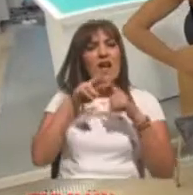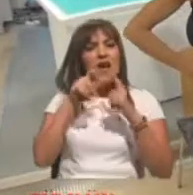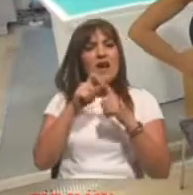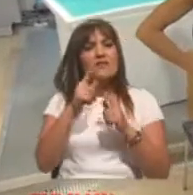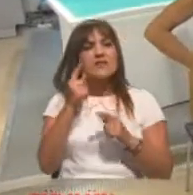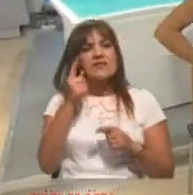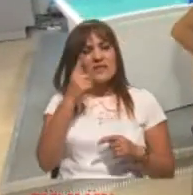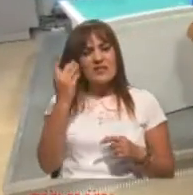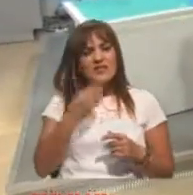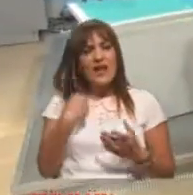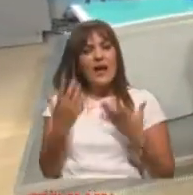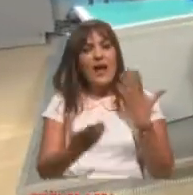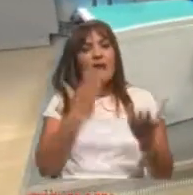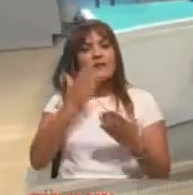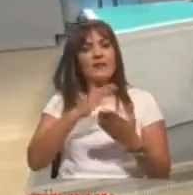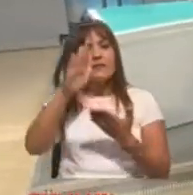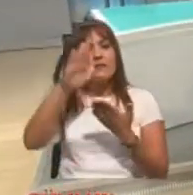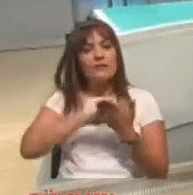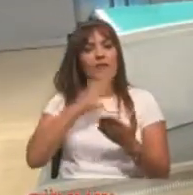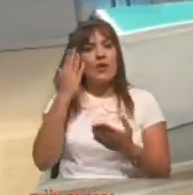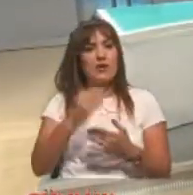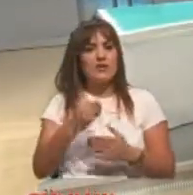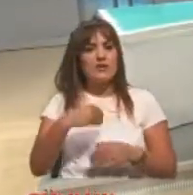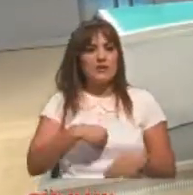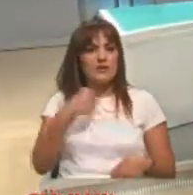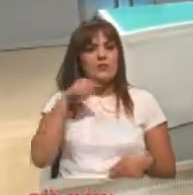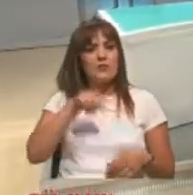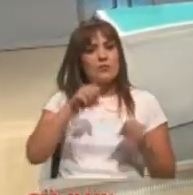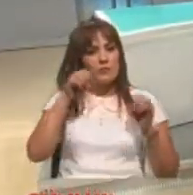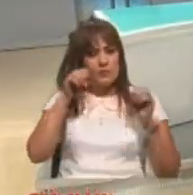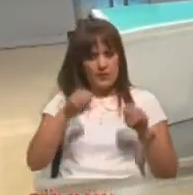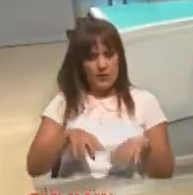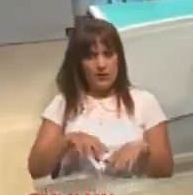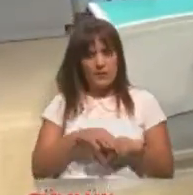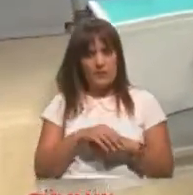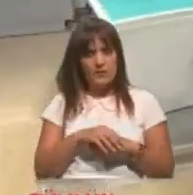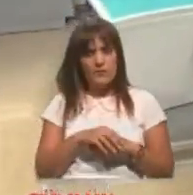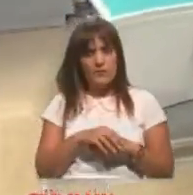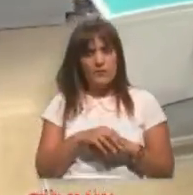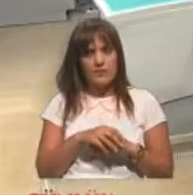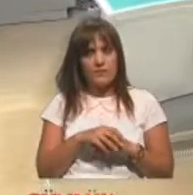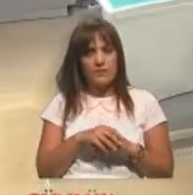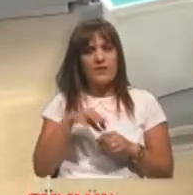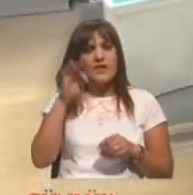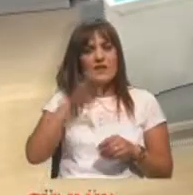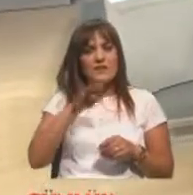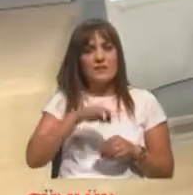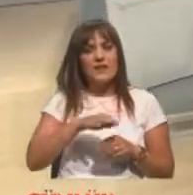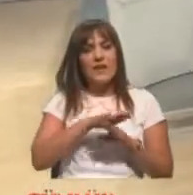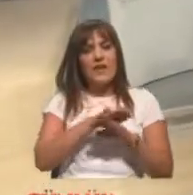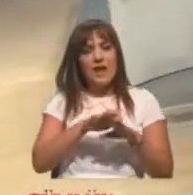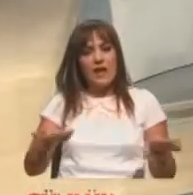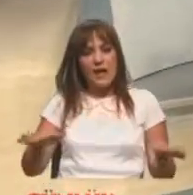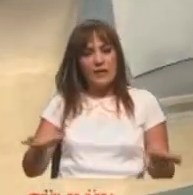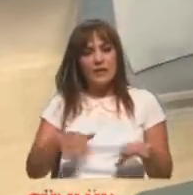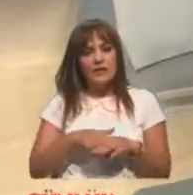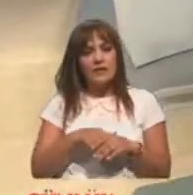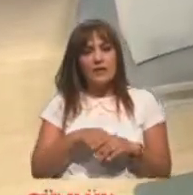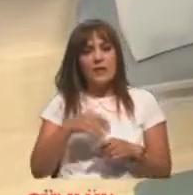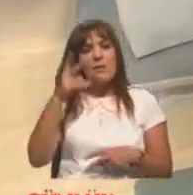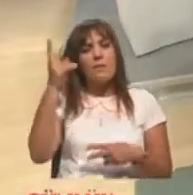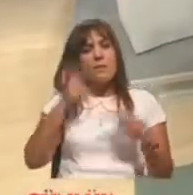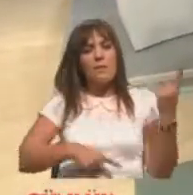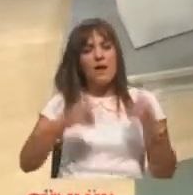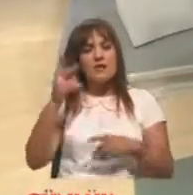iyice yandığını hissediyorsun. Ve bunu da bıraktım. Şimdi yerde